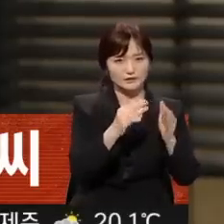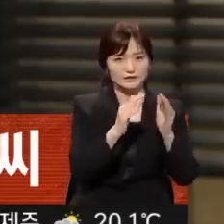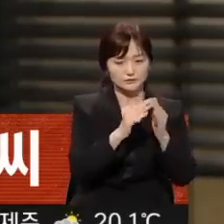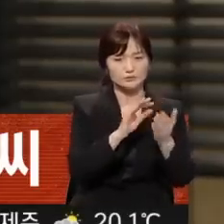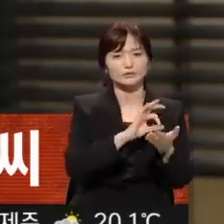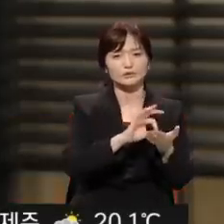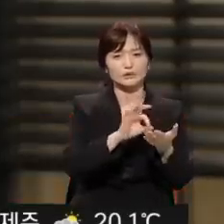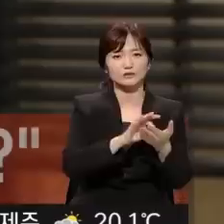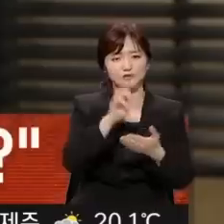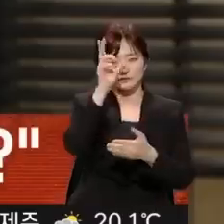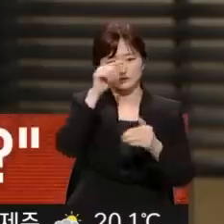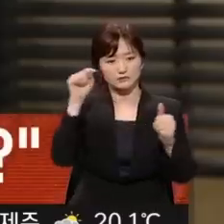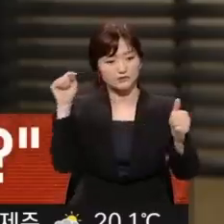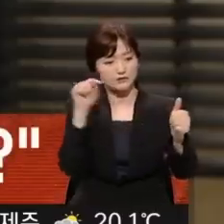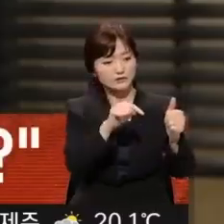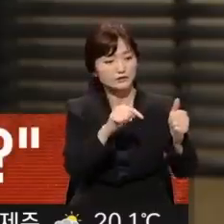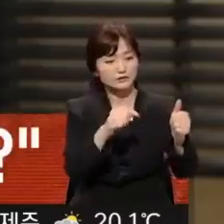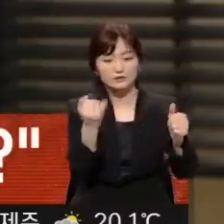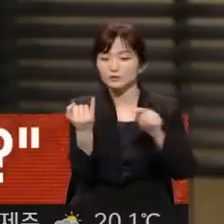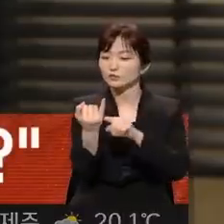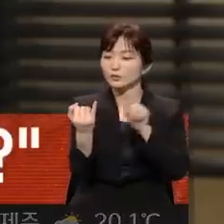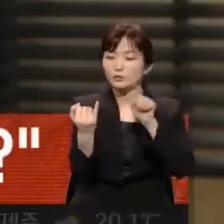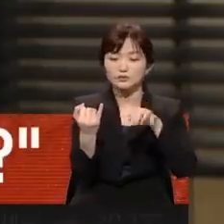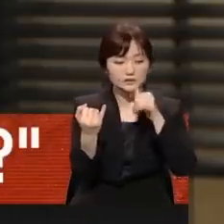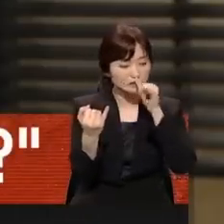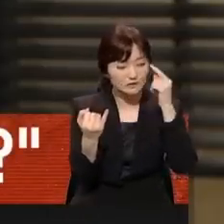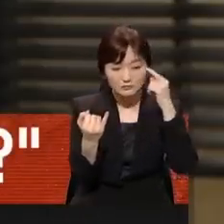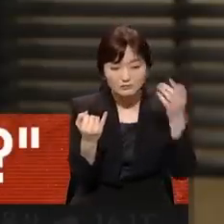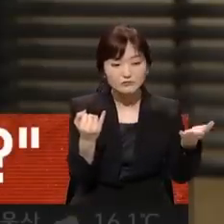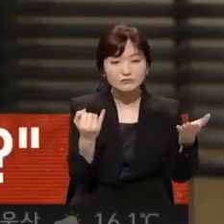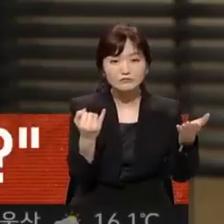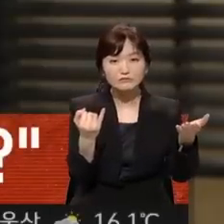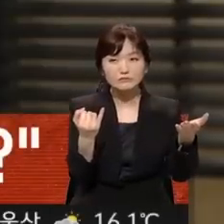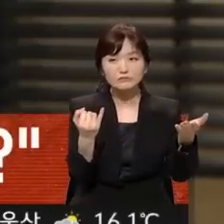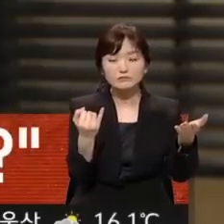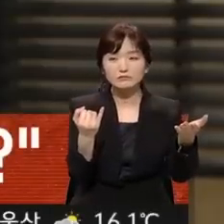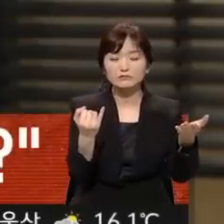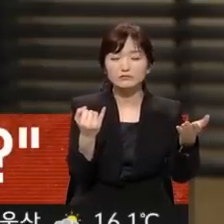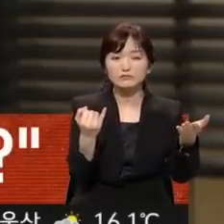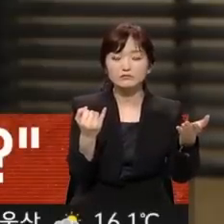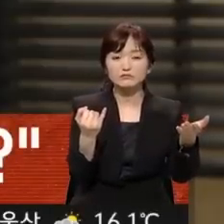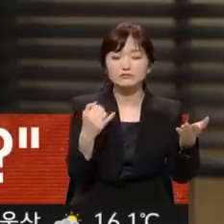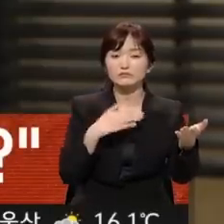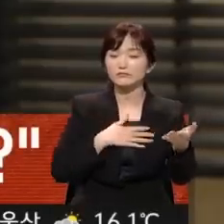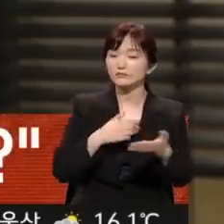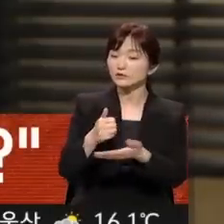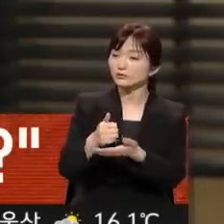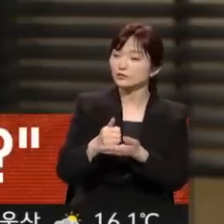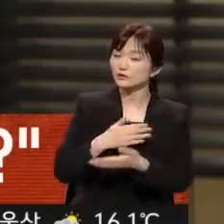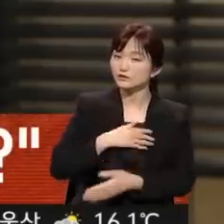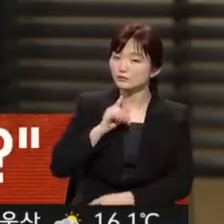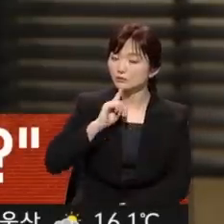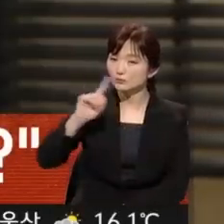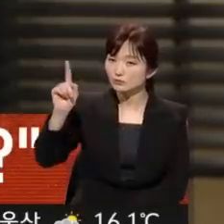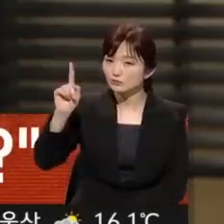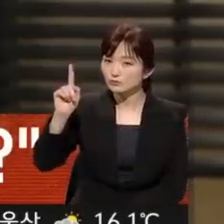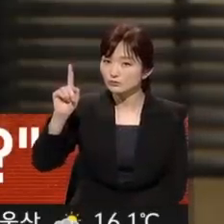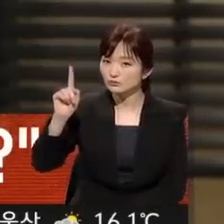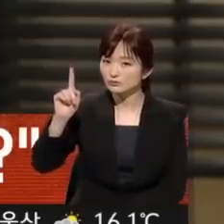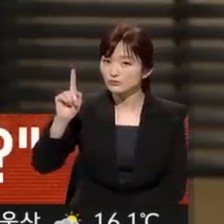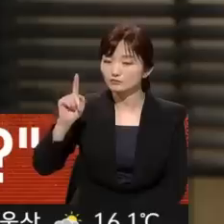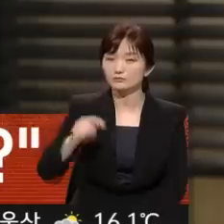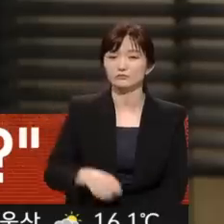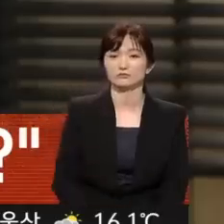씨 어딨냐라고 먼저 물어봤던 겁니다. 여자 어디 있어? 예, 여자 어딨냐? 그랬더니 어? 왜? 내 고객인데 뭐 나 고소했어? 이런 식의 반응을 보였다라는